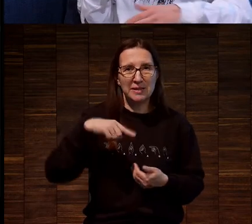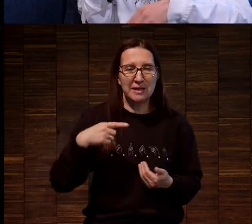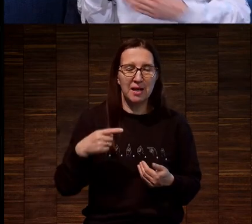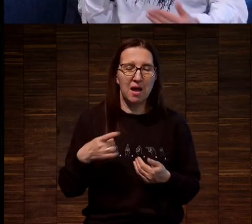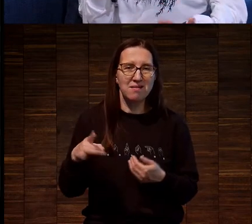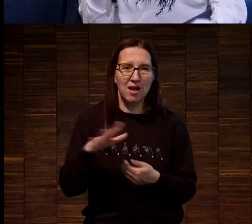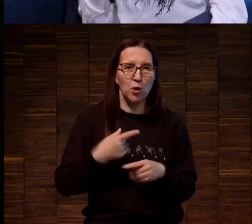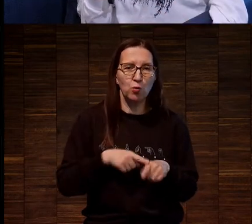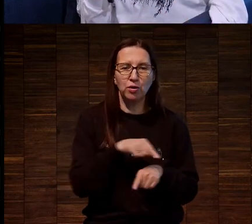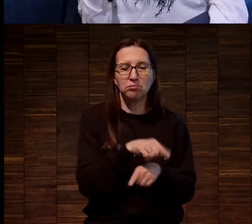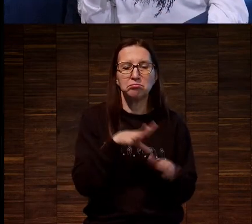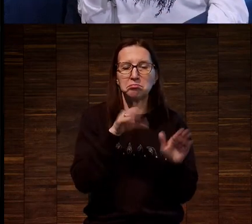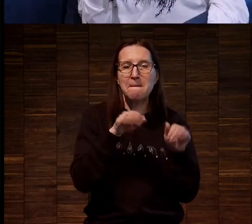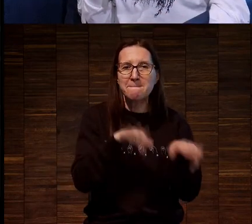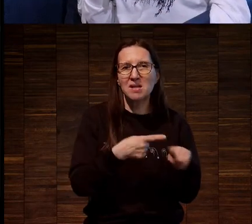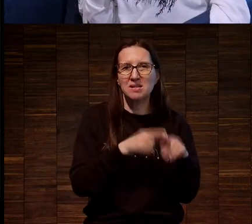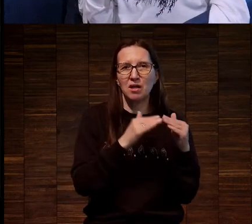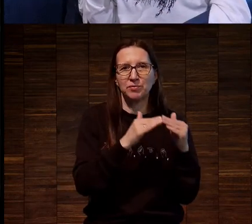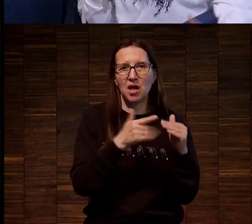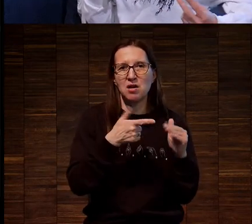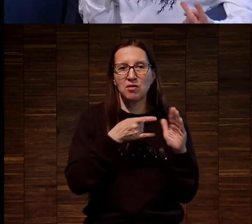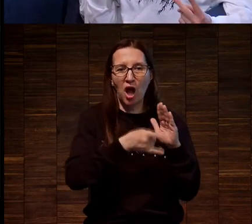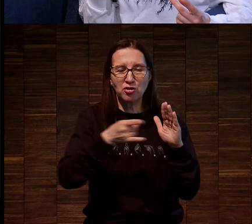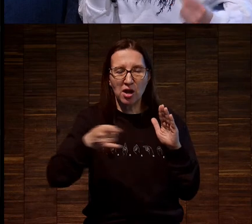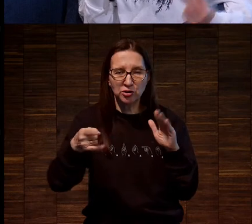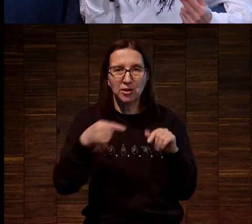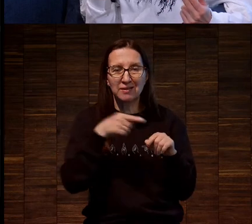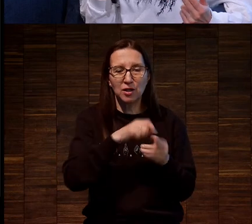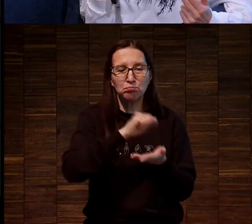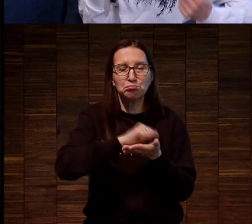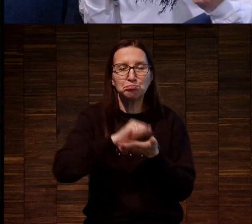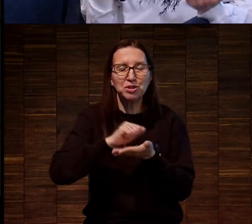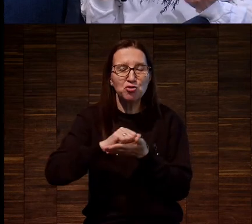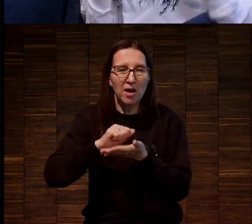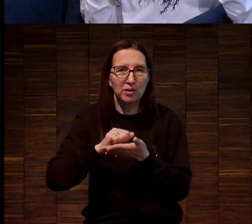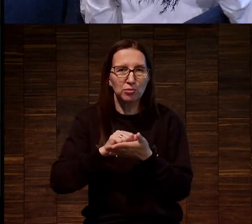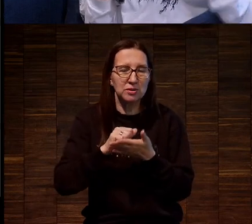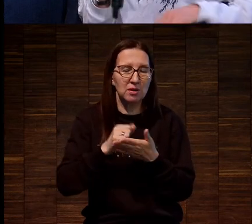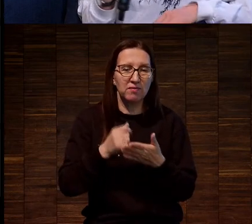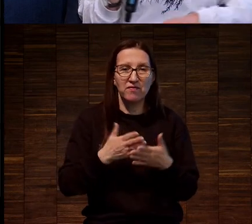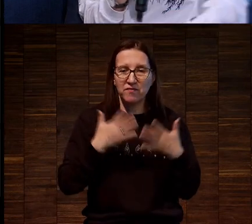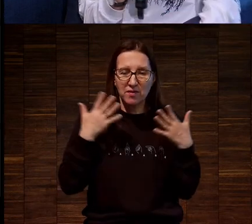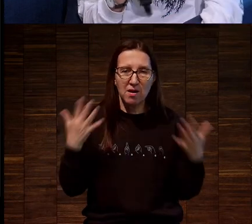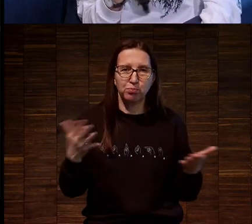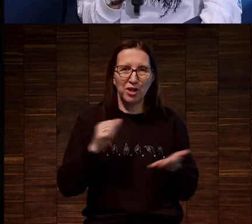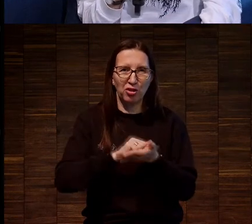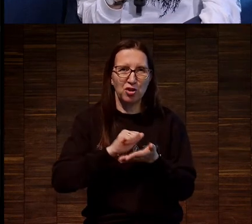гараж, чтобы посмотреть, как печатаются большие тиражи в гараж в Реутове. Вау, круто.